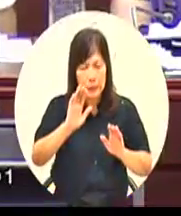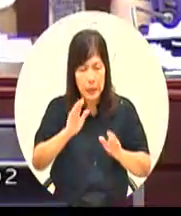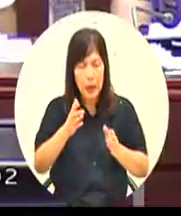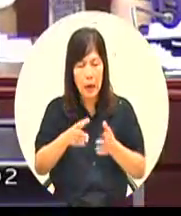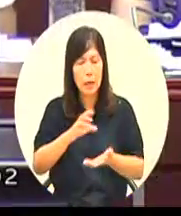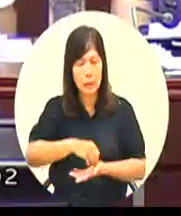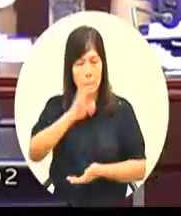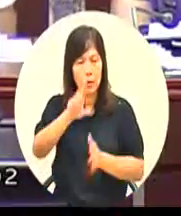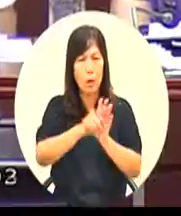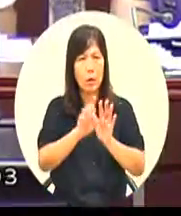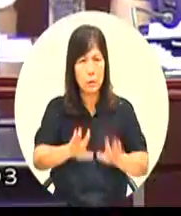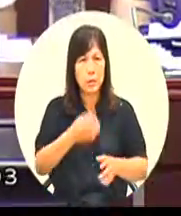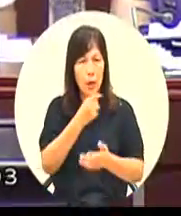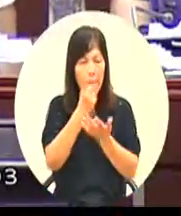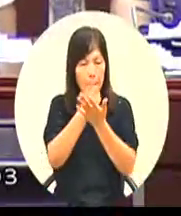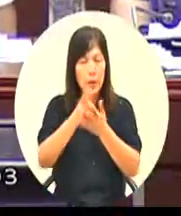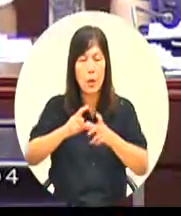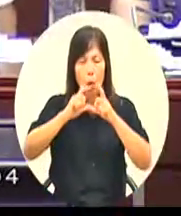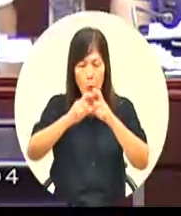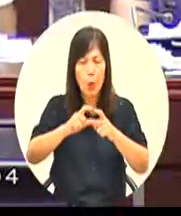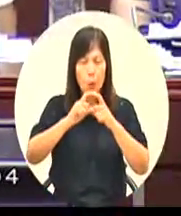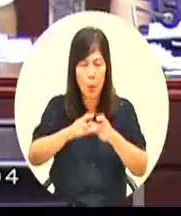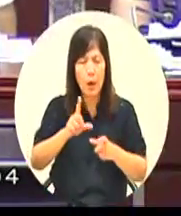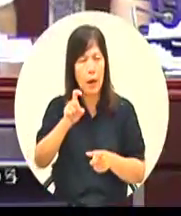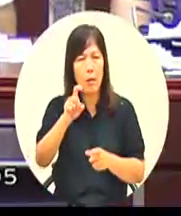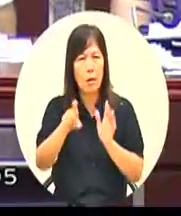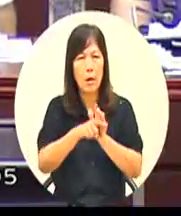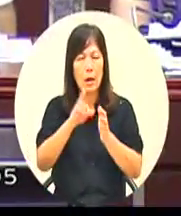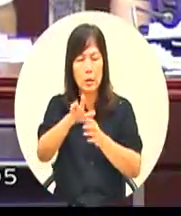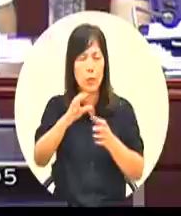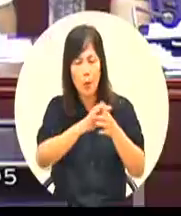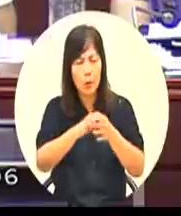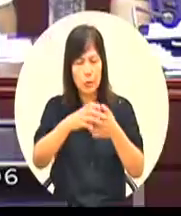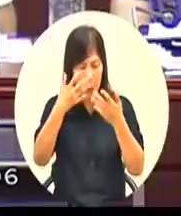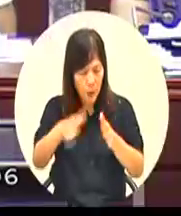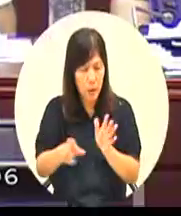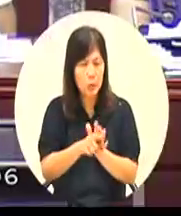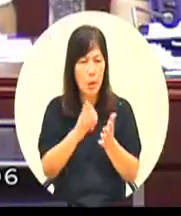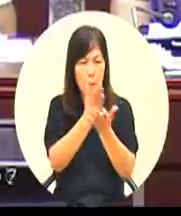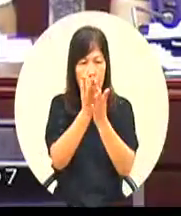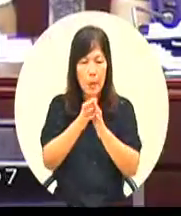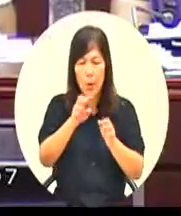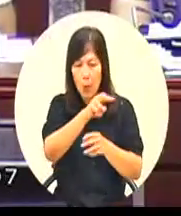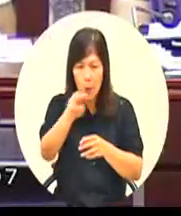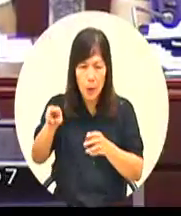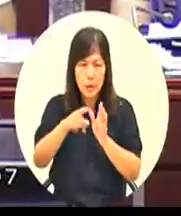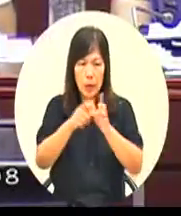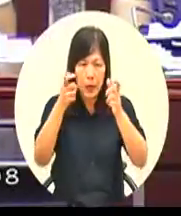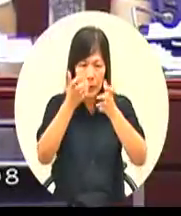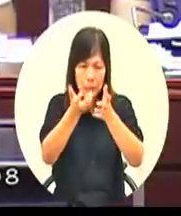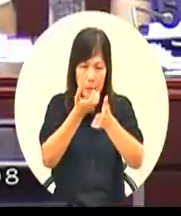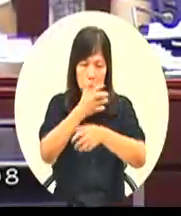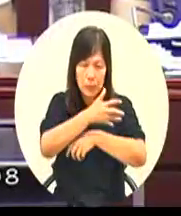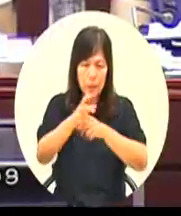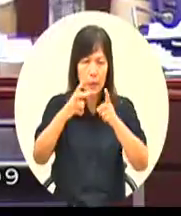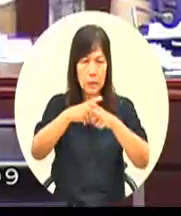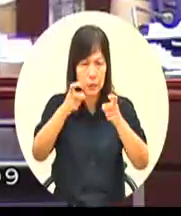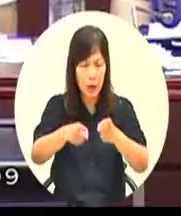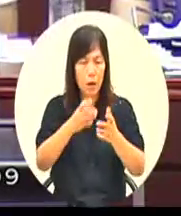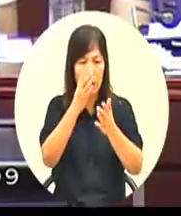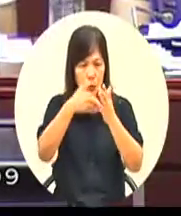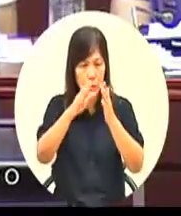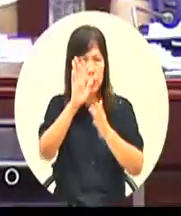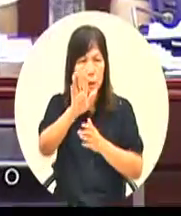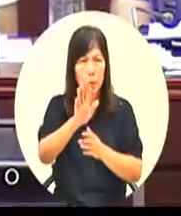那今天真的不能够一一回应，因为你关心的议题非常多，全面性的关照了我们前镇小港区的学校，